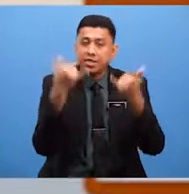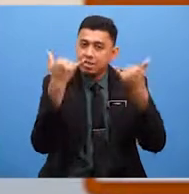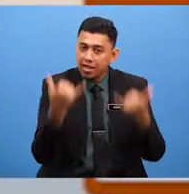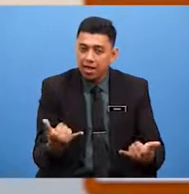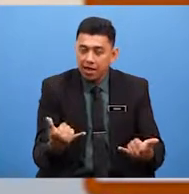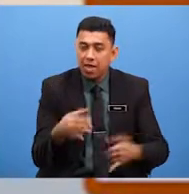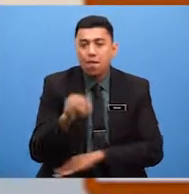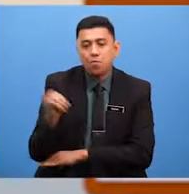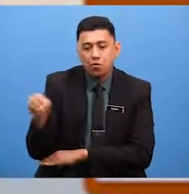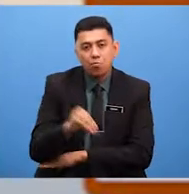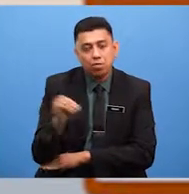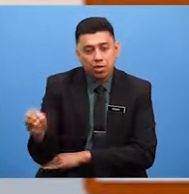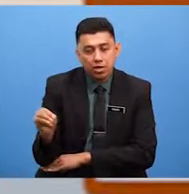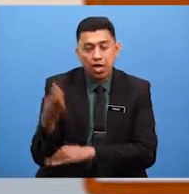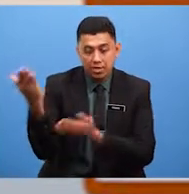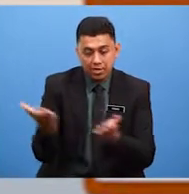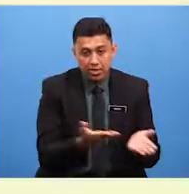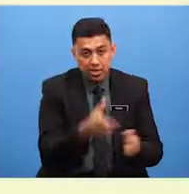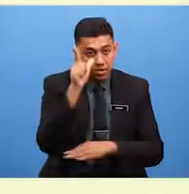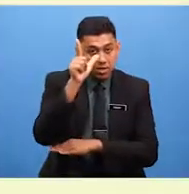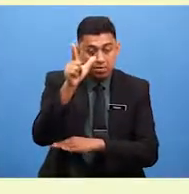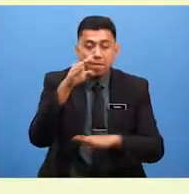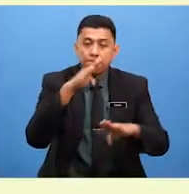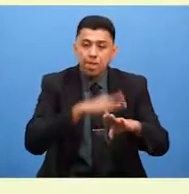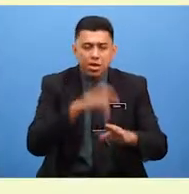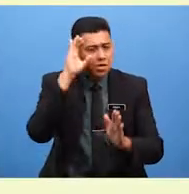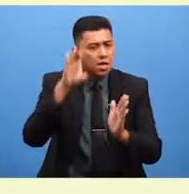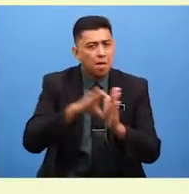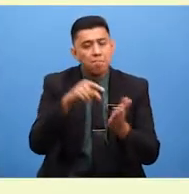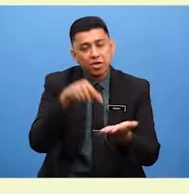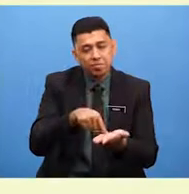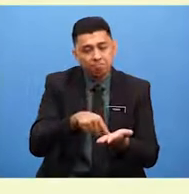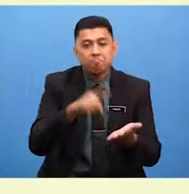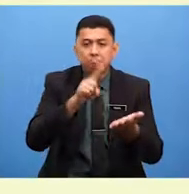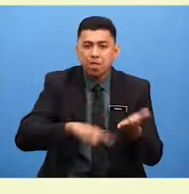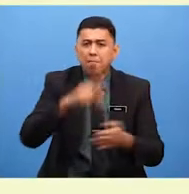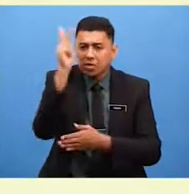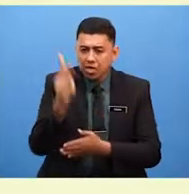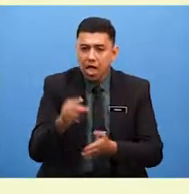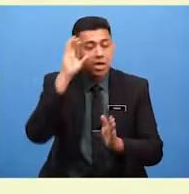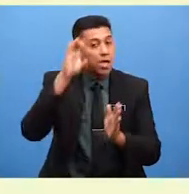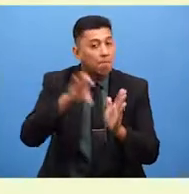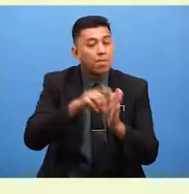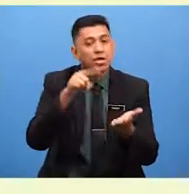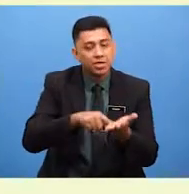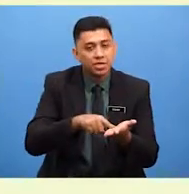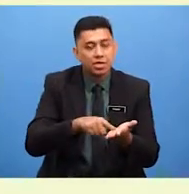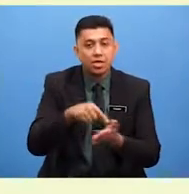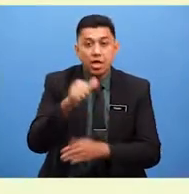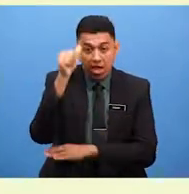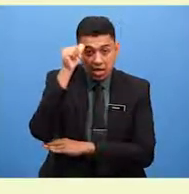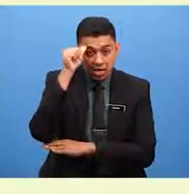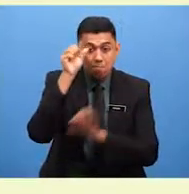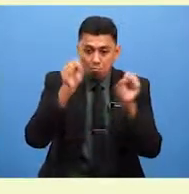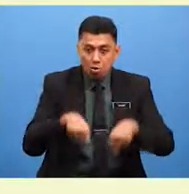Sekarang, murid-murid, sila lihat pada gambar ini. Apakah gambar ini? Alex,